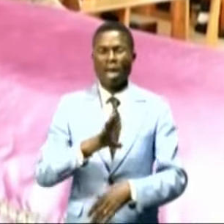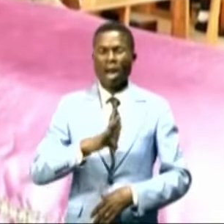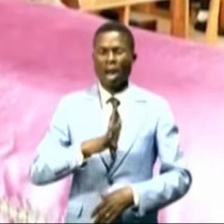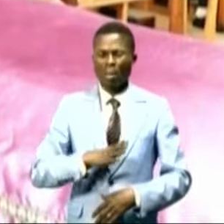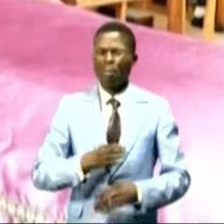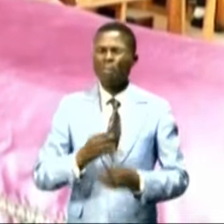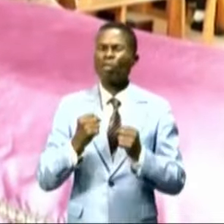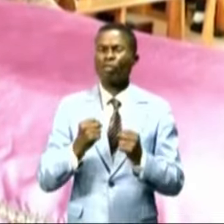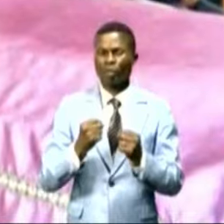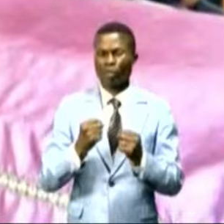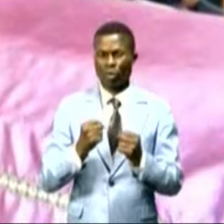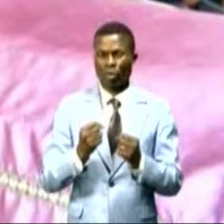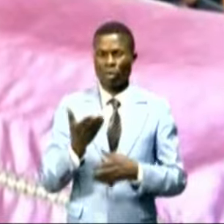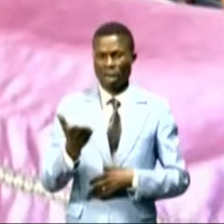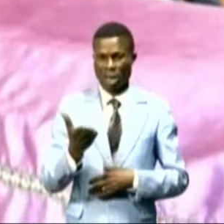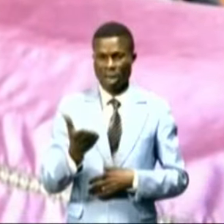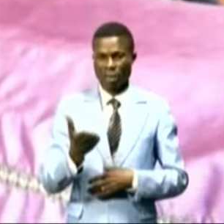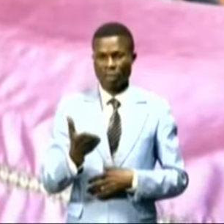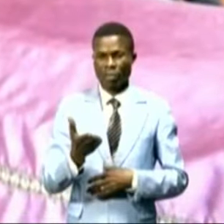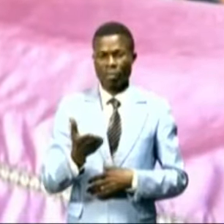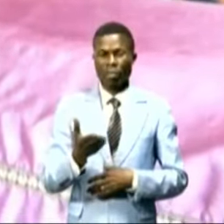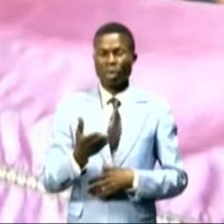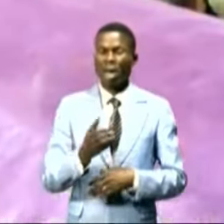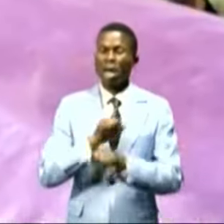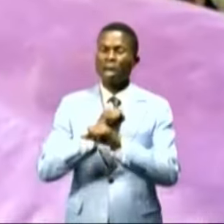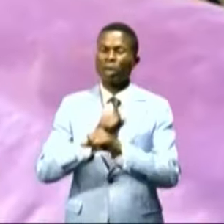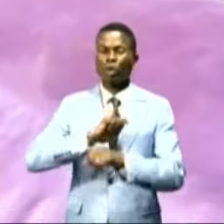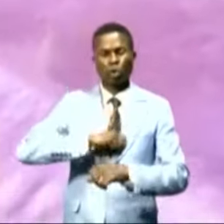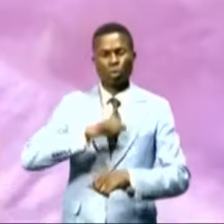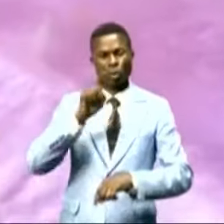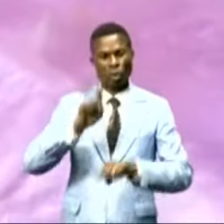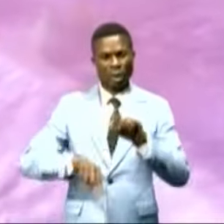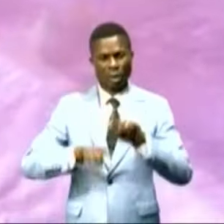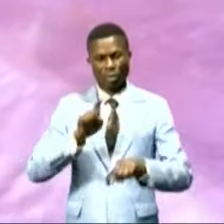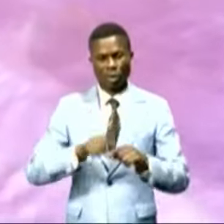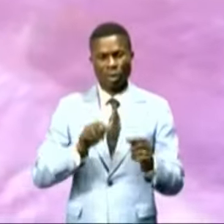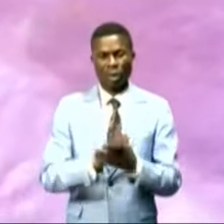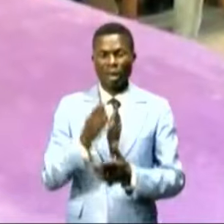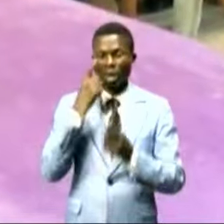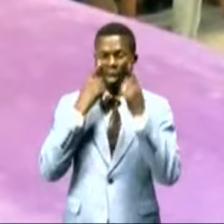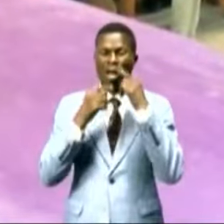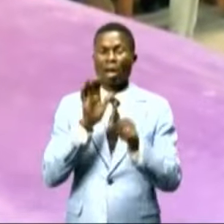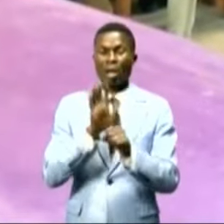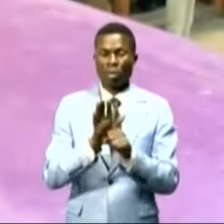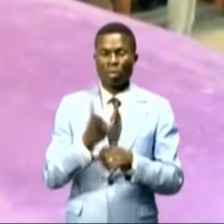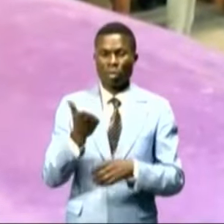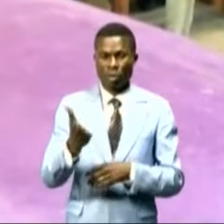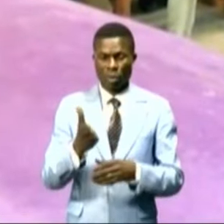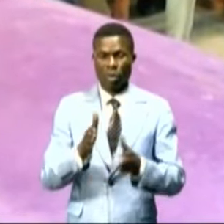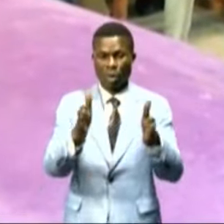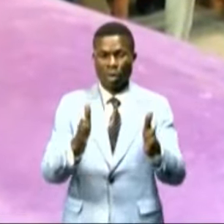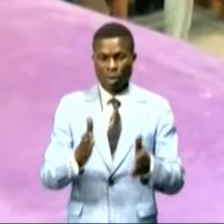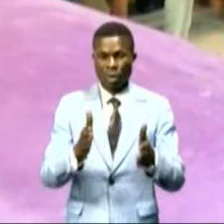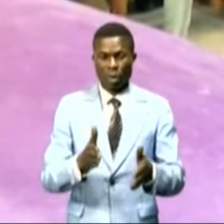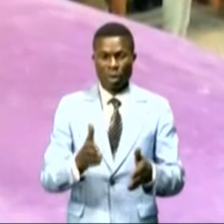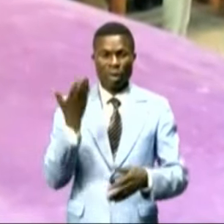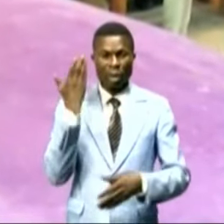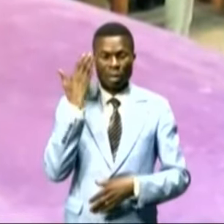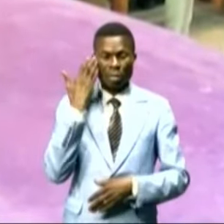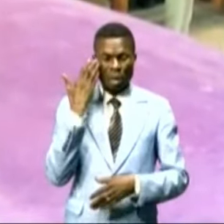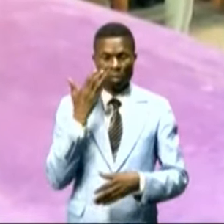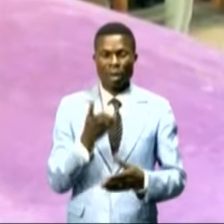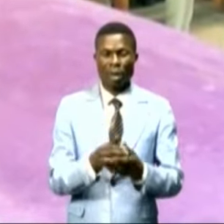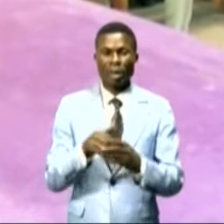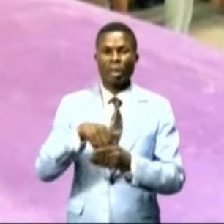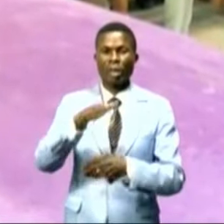telle que personne, alors personne ne pouvait contenir ses larmes. D'abondantes larmes d'ailleurs lorsque la dépouille mortelle de l'illustre disparu